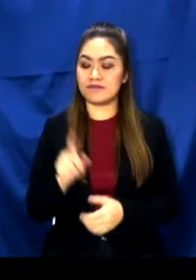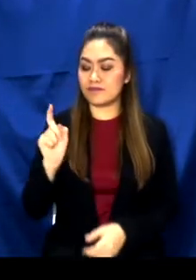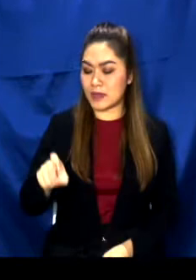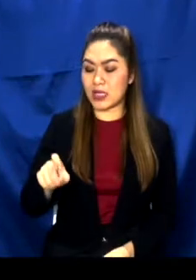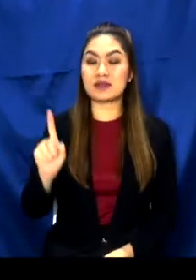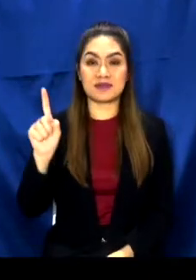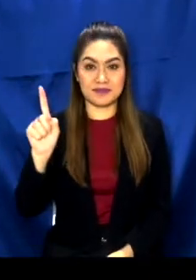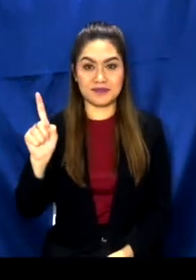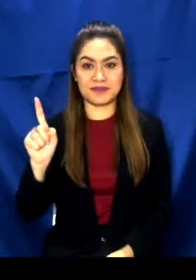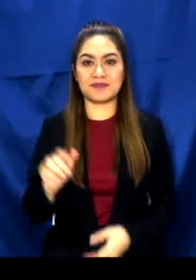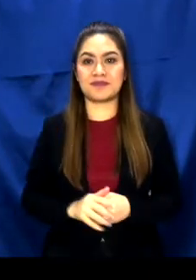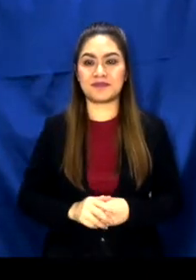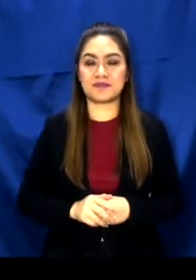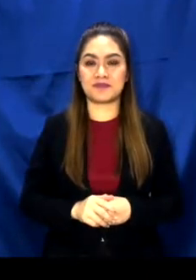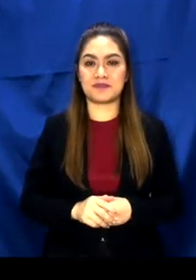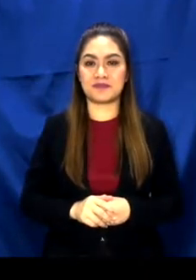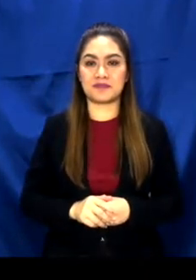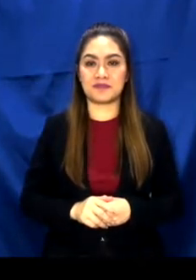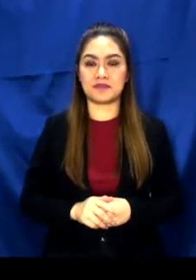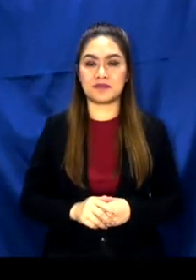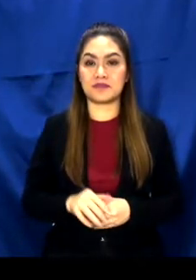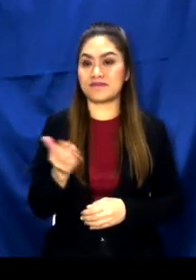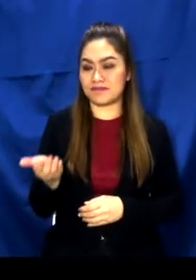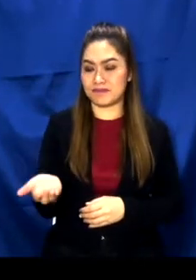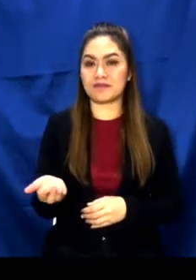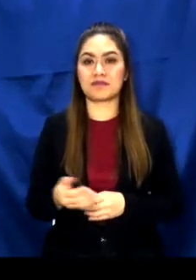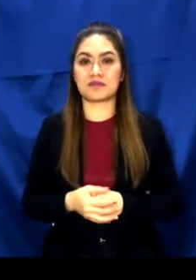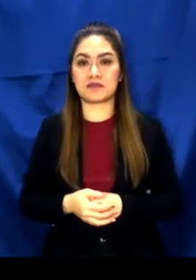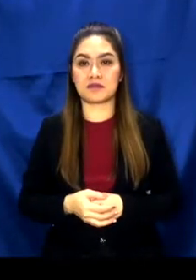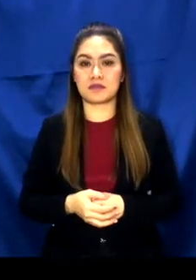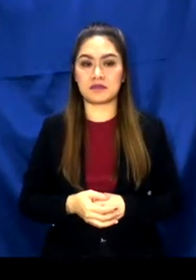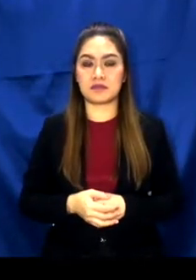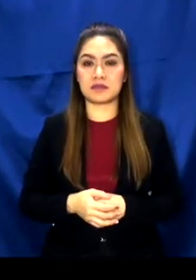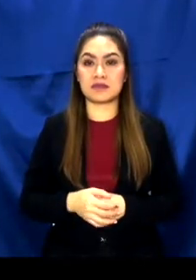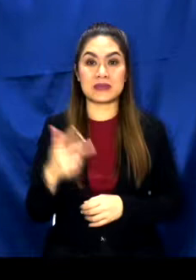ตรงนี้แล้วก็ตรงเนี้ยค่ะ3